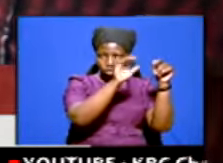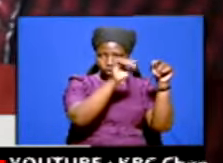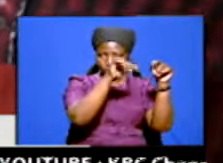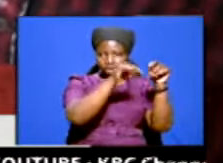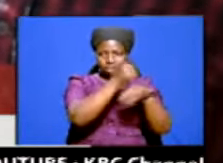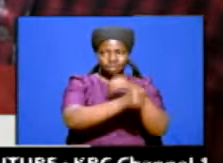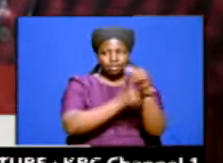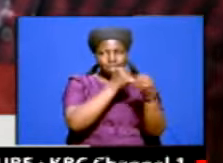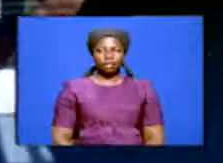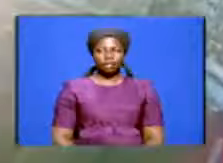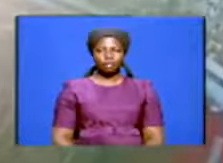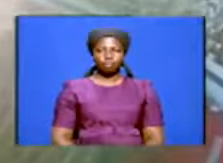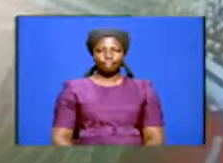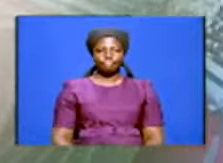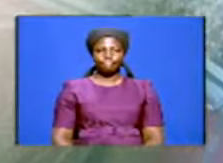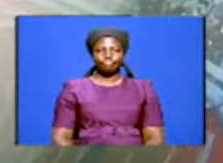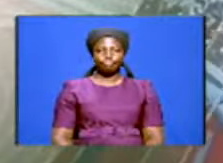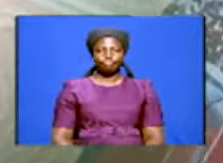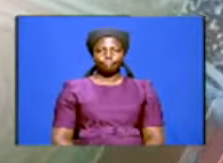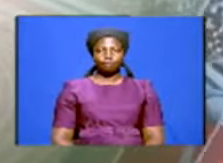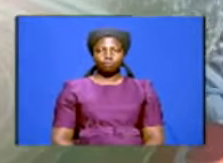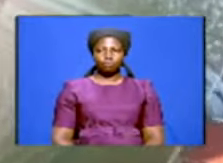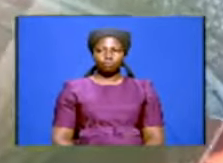kwa sababu ya afya yake.